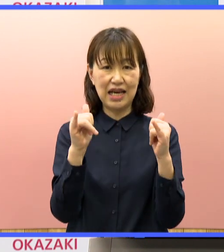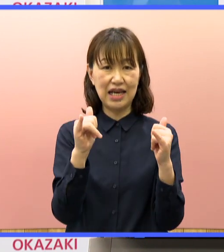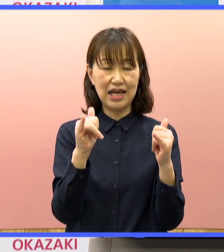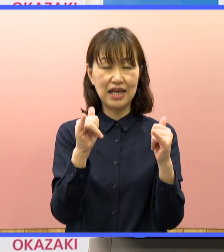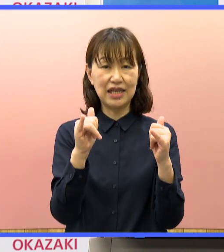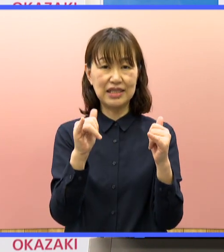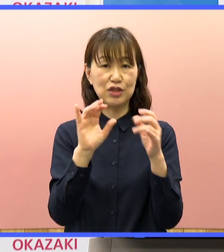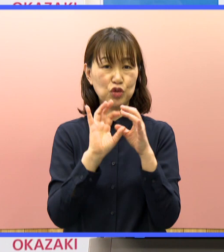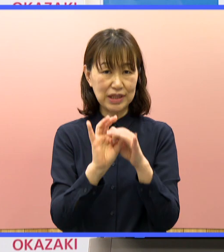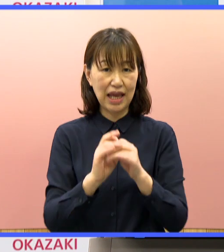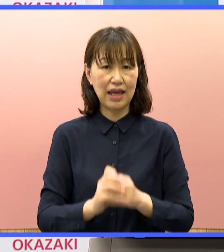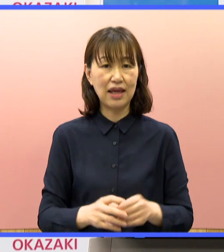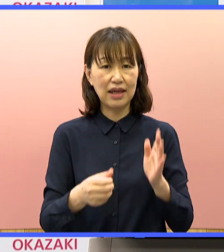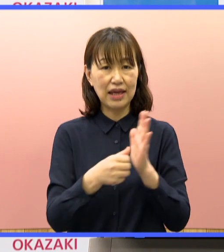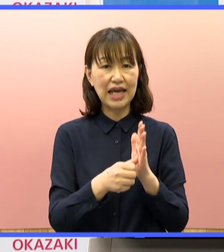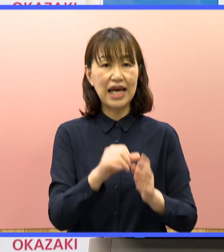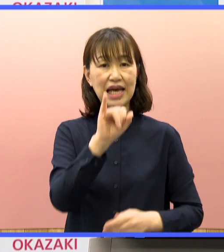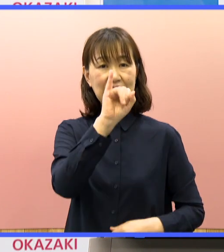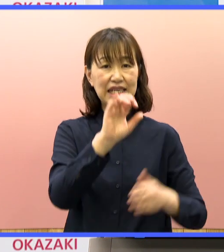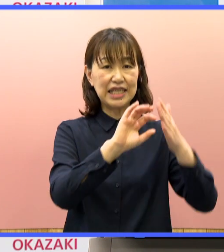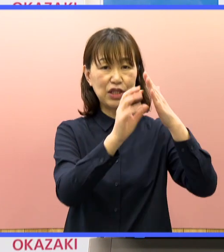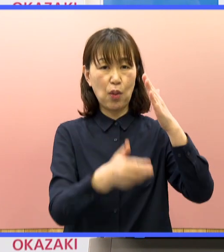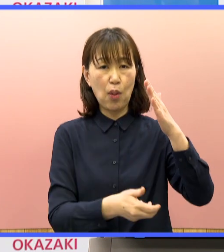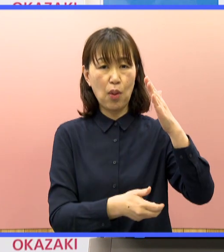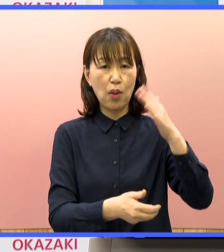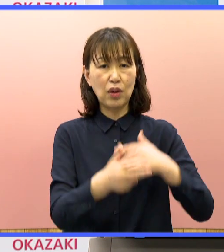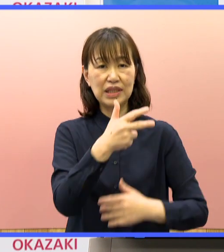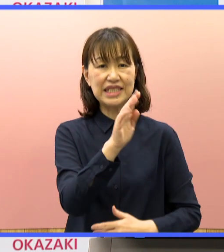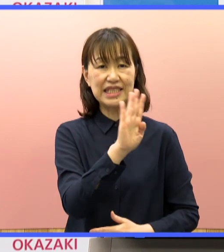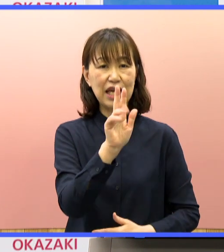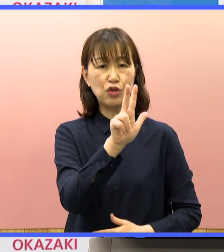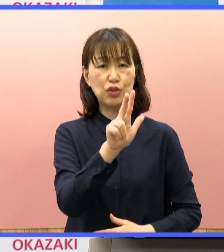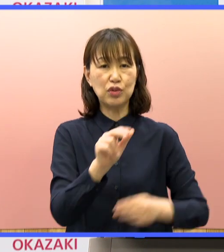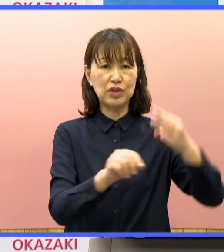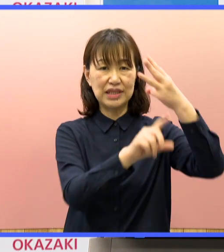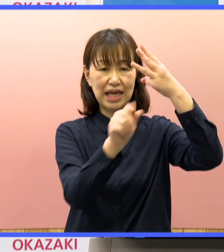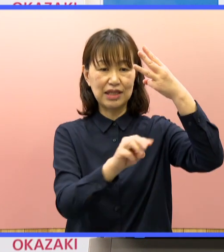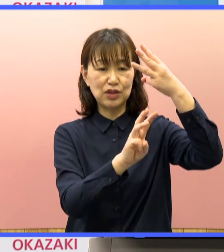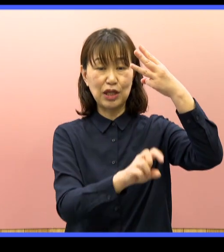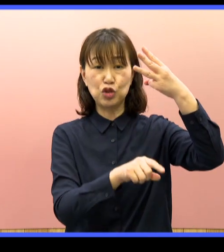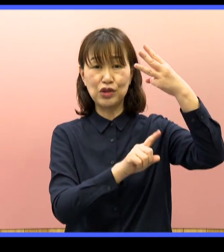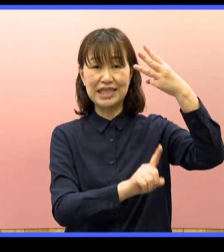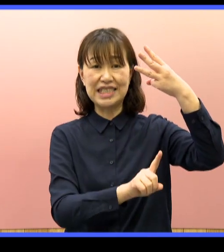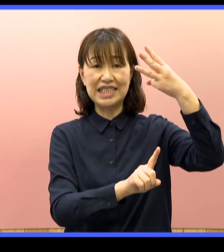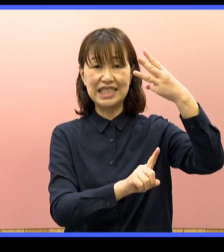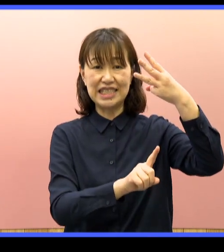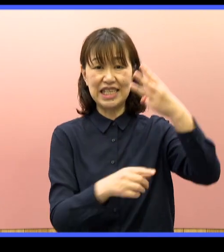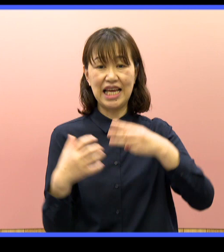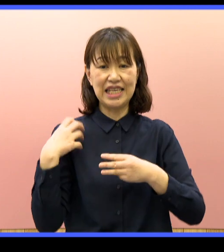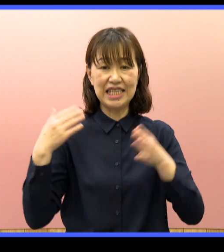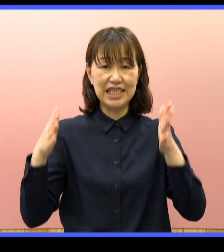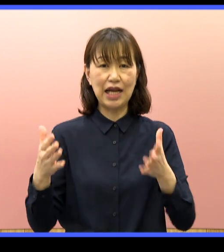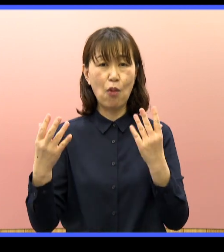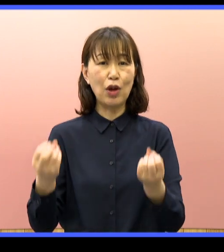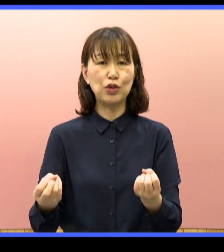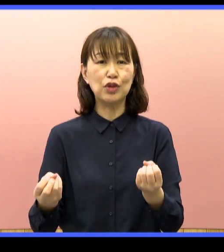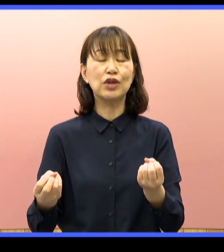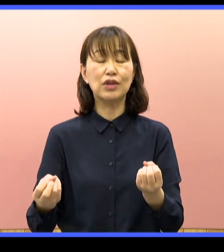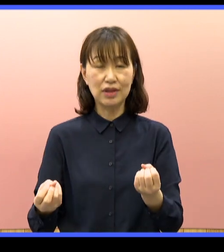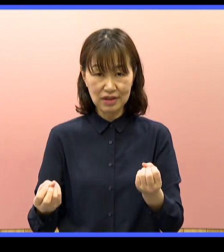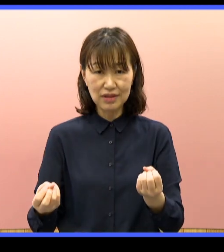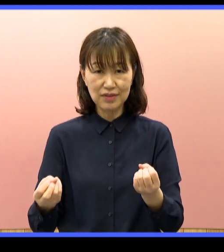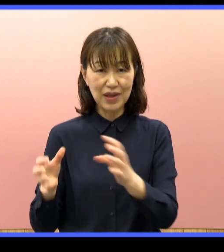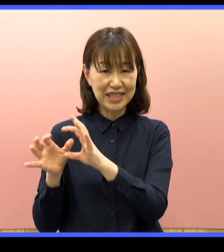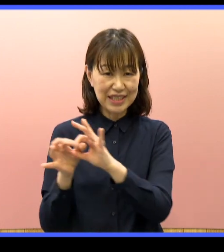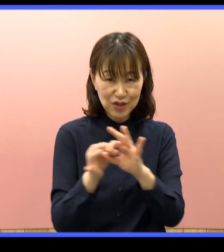が令和5年3月31日をもって任期満了となりますので、その後任といたしまして引き続き伊藤茂氏を任命することといたし